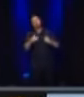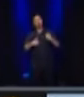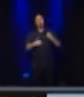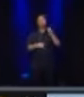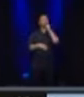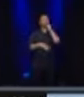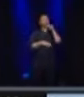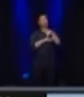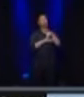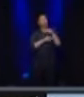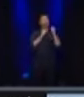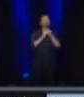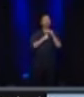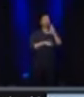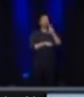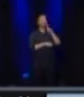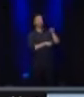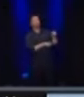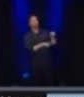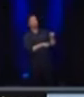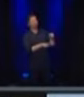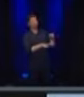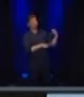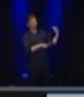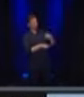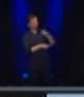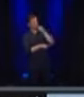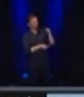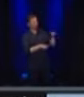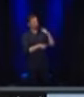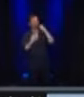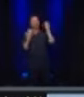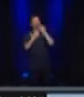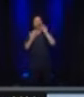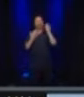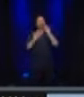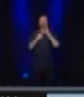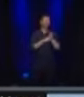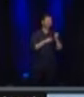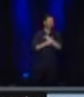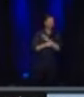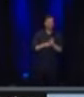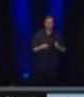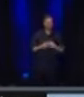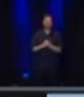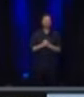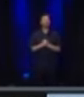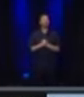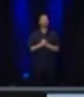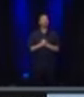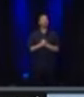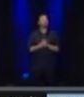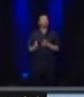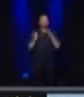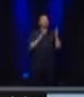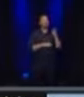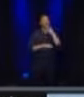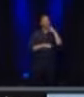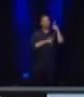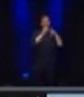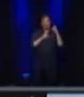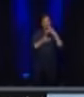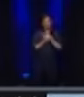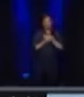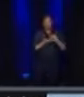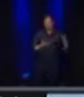Pas encore décidé. Si c'est vous qui payez, c'est bon. OK, c'est beau. On va passer aux questions en anglais. We'll switch to English and we'll start with Tim